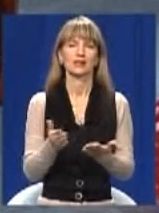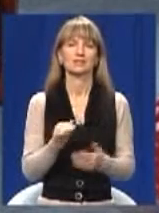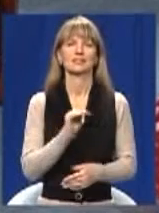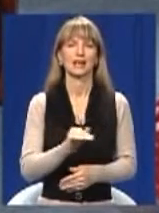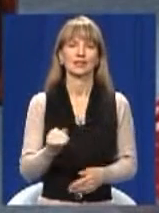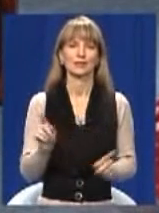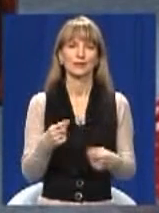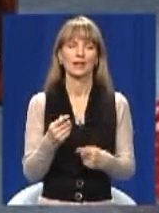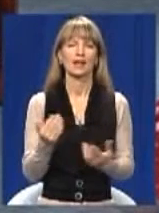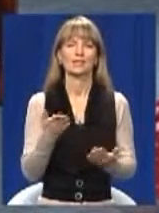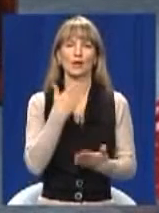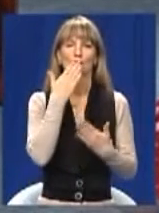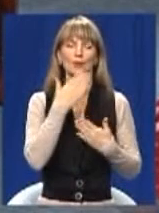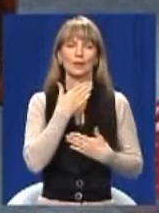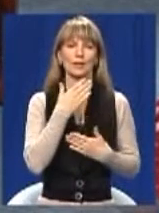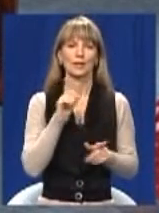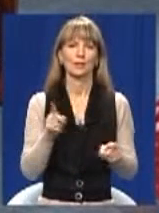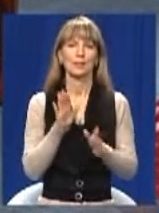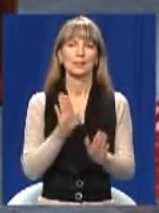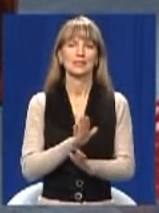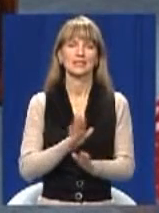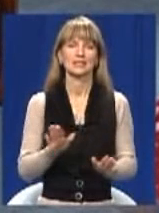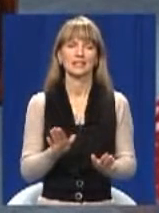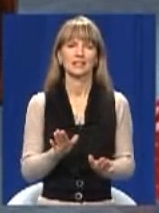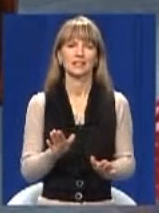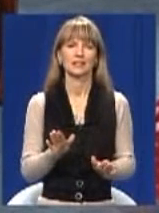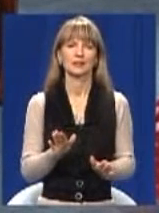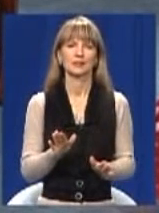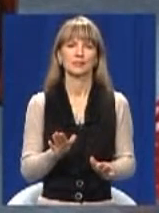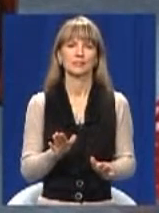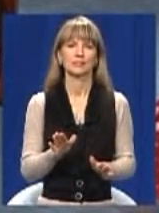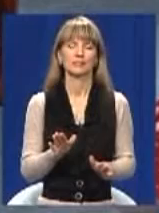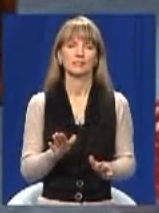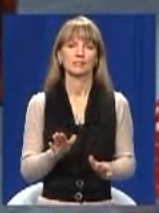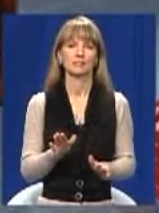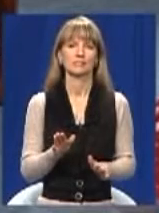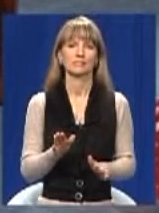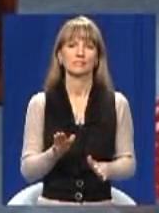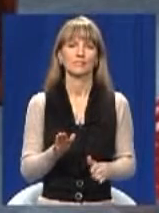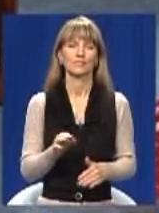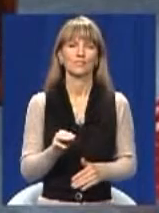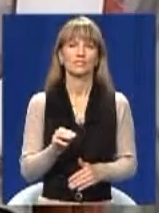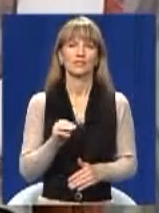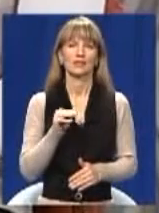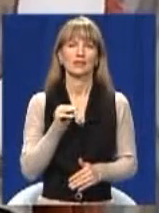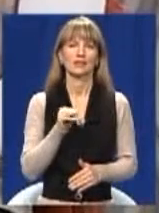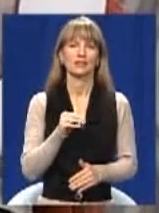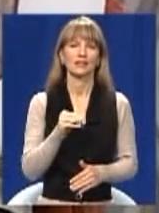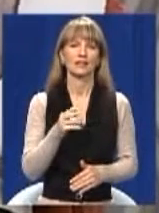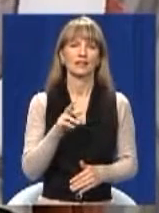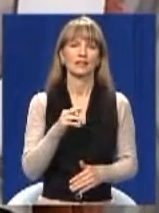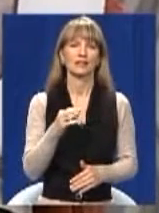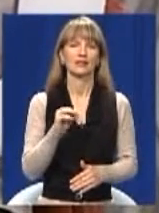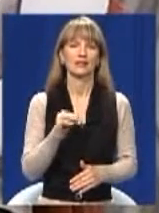Дитяча. А яка твоя улюблена музика? Пісенька, може? 55. Ну, це таку музику чи пісеньку ти